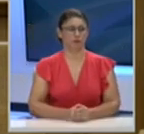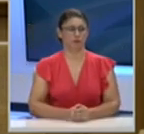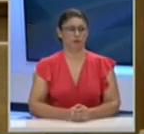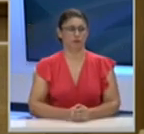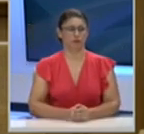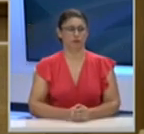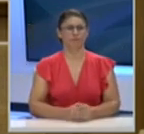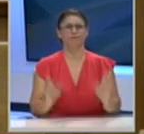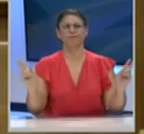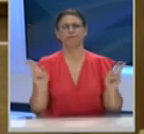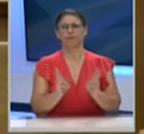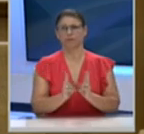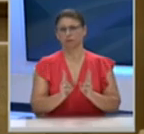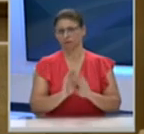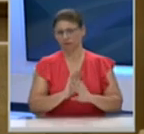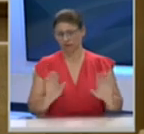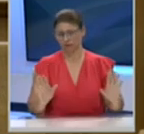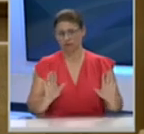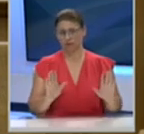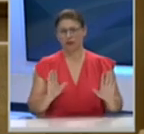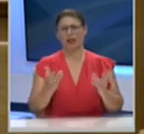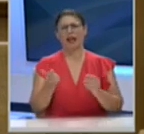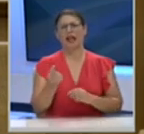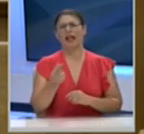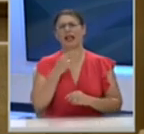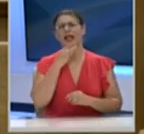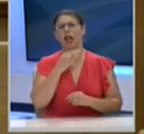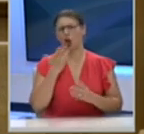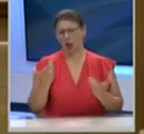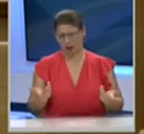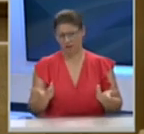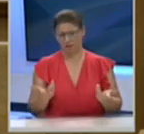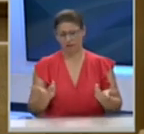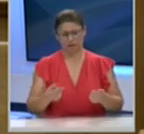Με λίγα λόγια, κύριε Πρωθυπουργέ,